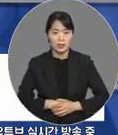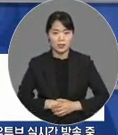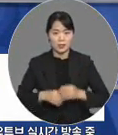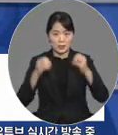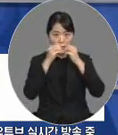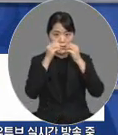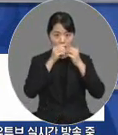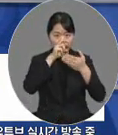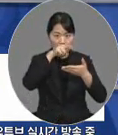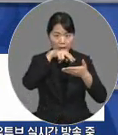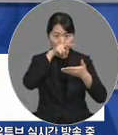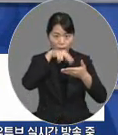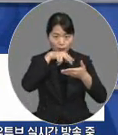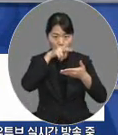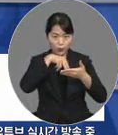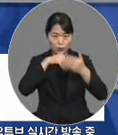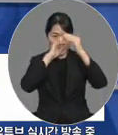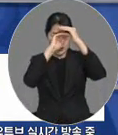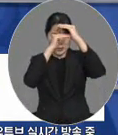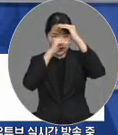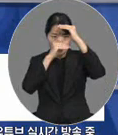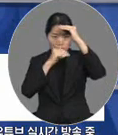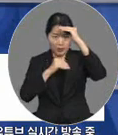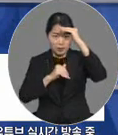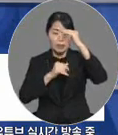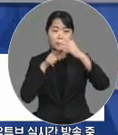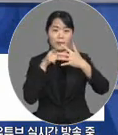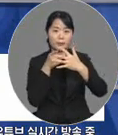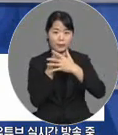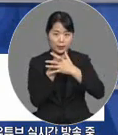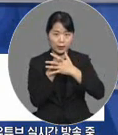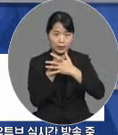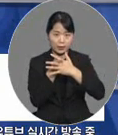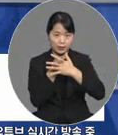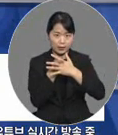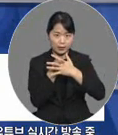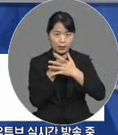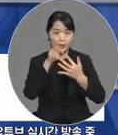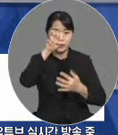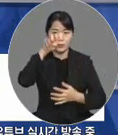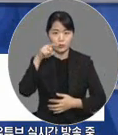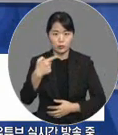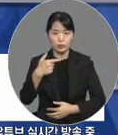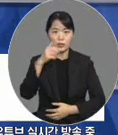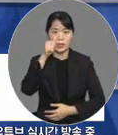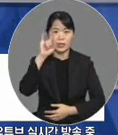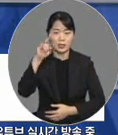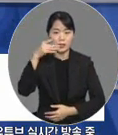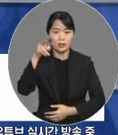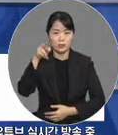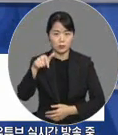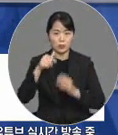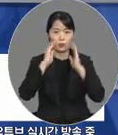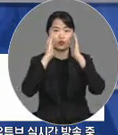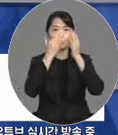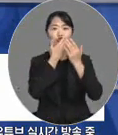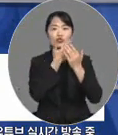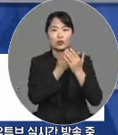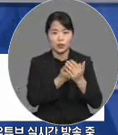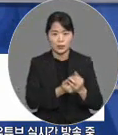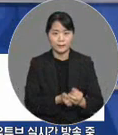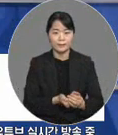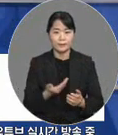글을 읽고 문맥의 의미를 파악하는 문해력 공부가 굉장히 중요합니다.